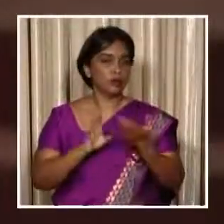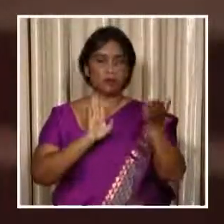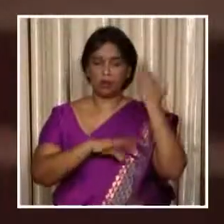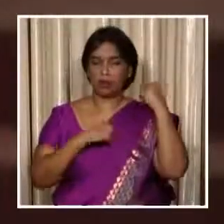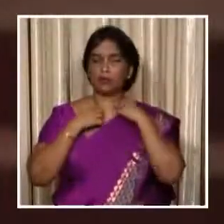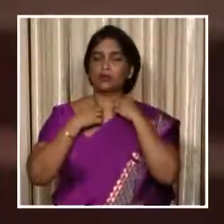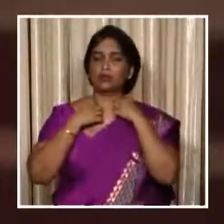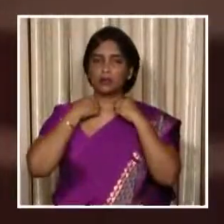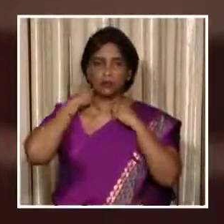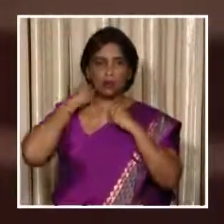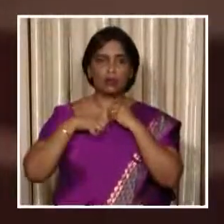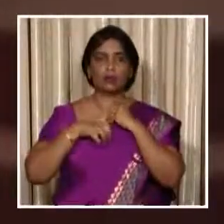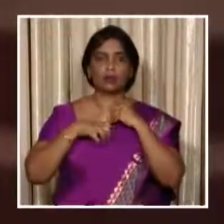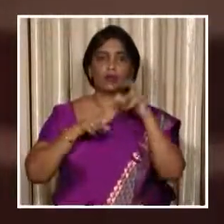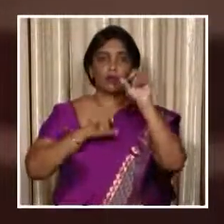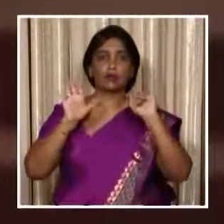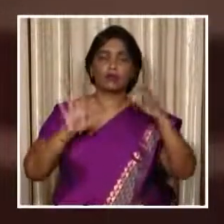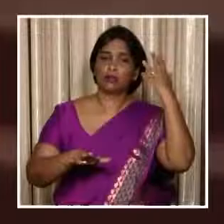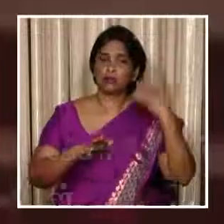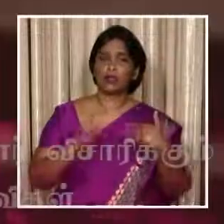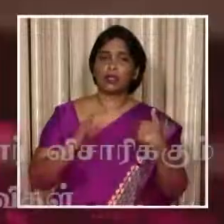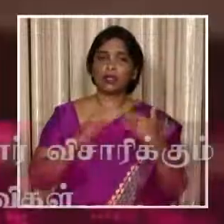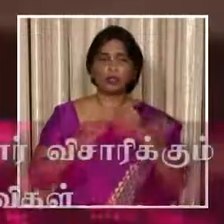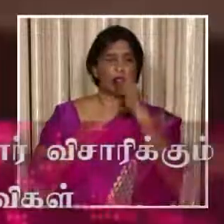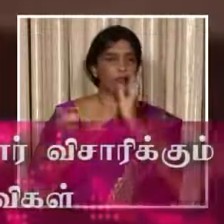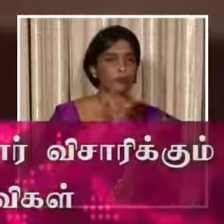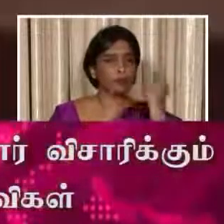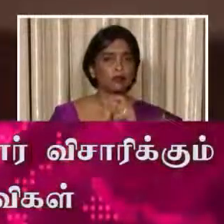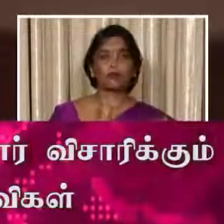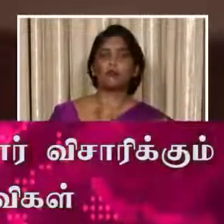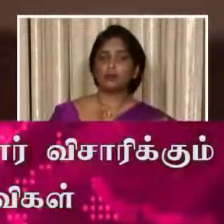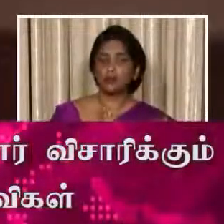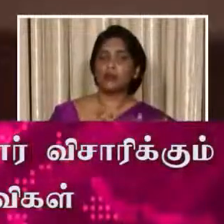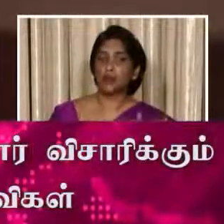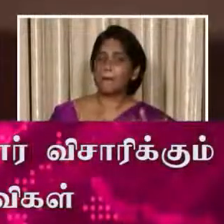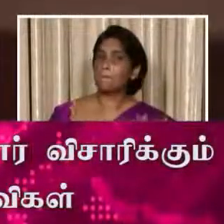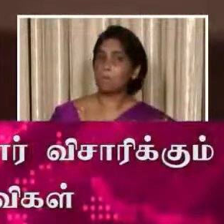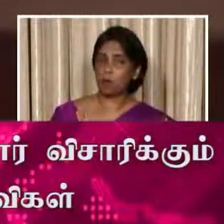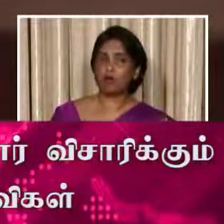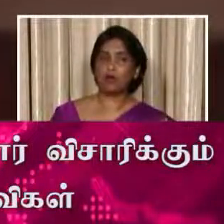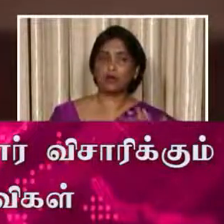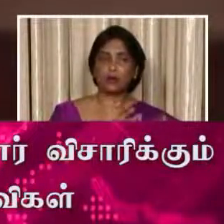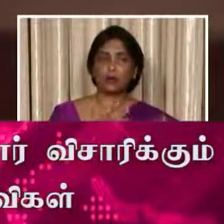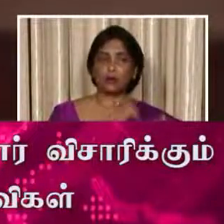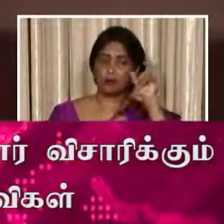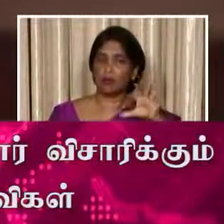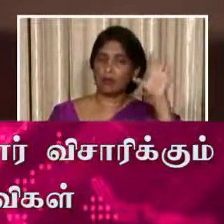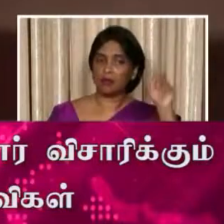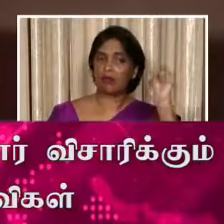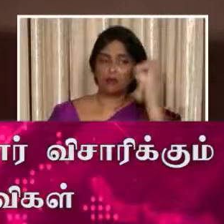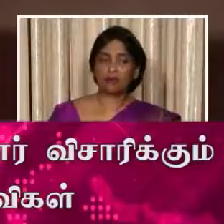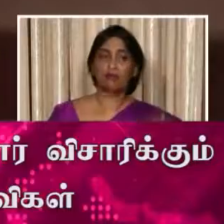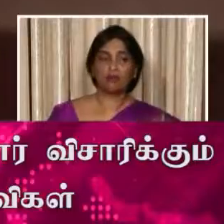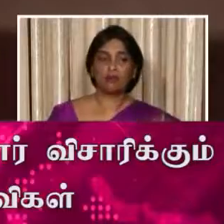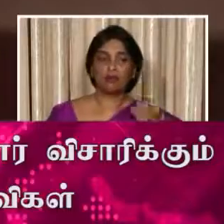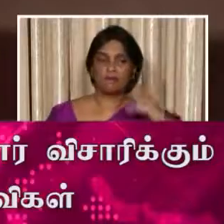பாதாள குழு செயற்பாடுகளில் ஈடுபடுபவர்களை கொல்ல வேண்டும் என ஆளும் தரப்பின் உறுப்பினர்கள் குறிப்பிட்டனர். நாட்டில்